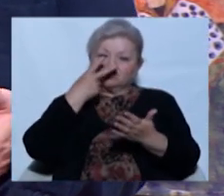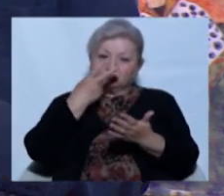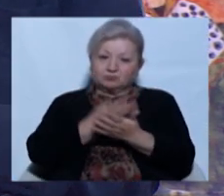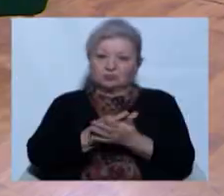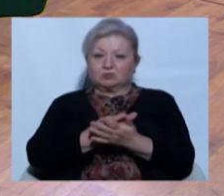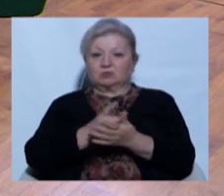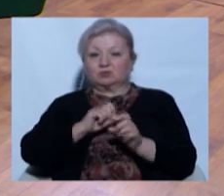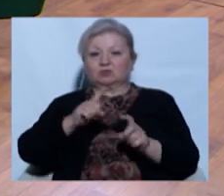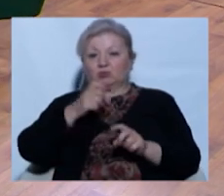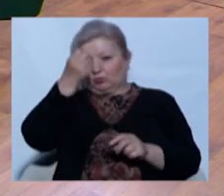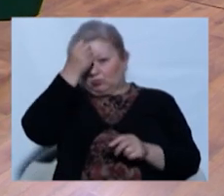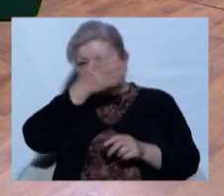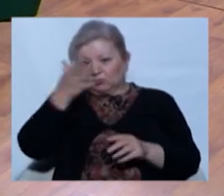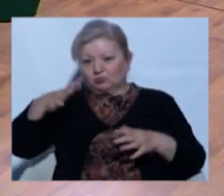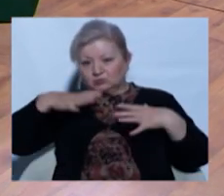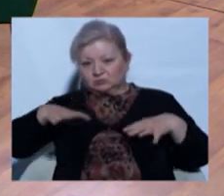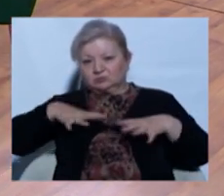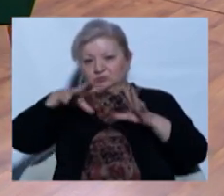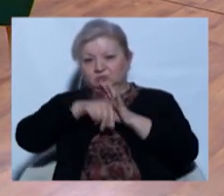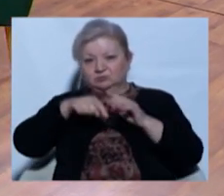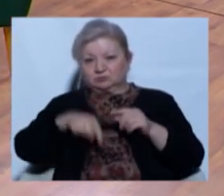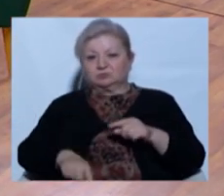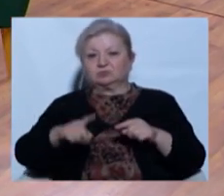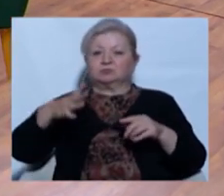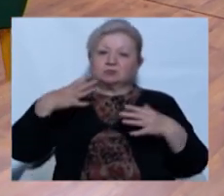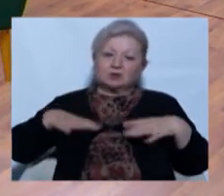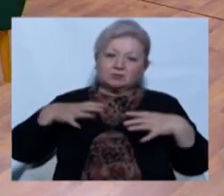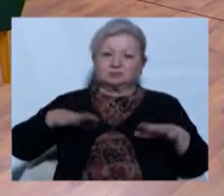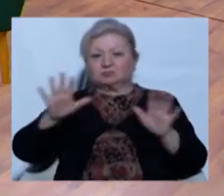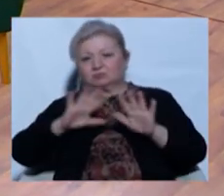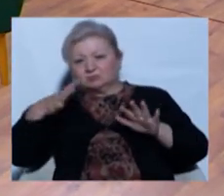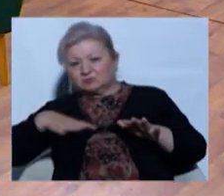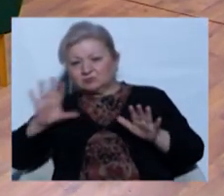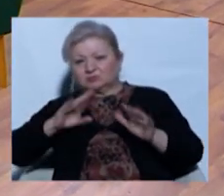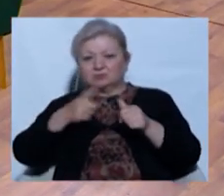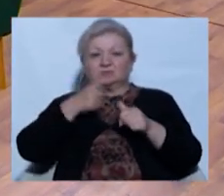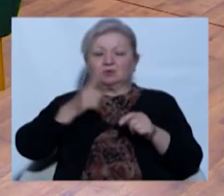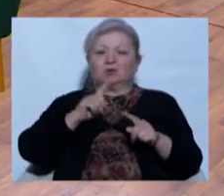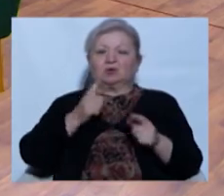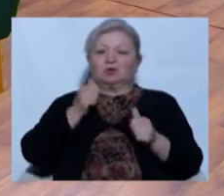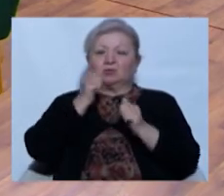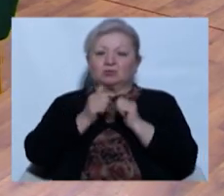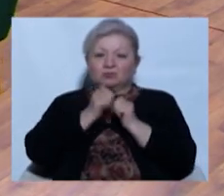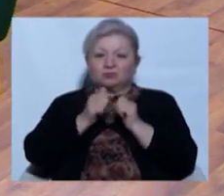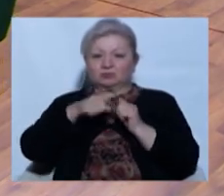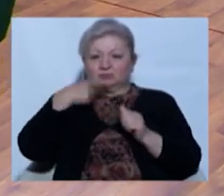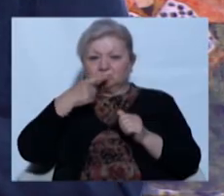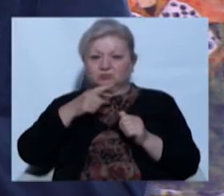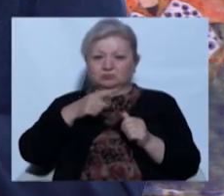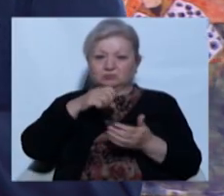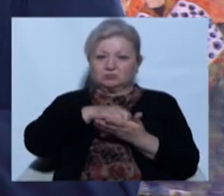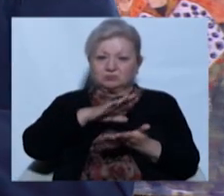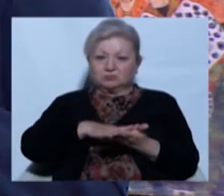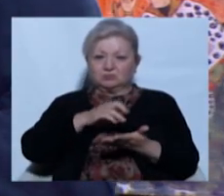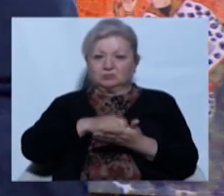ზოგადად კულტურა საქართველოშიც, აი ყოველთვის აი ქართველებიც, არაქართველებიც მუდმივად აღნიშნავენ, რომ საქართველო ეს არის რაღაცნაირად